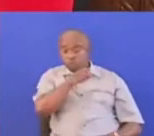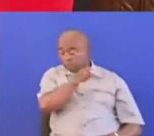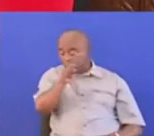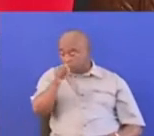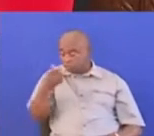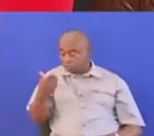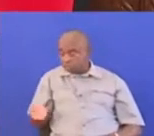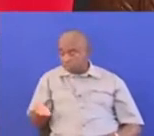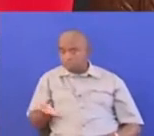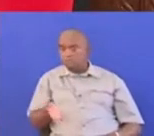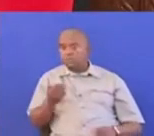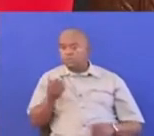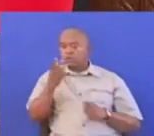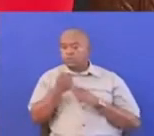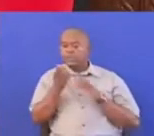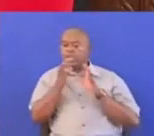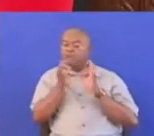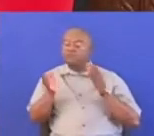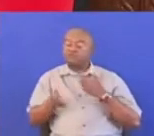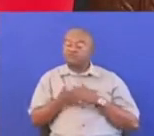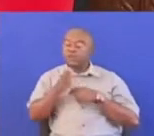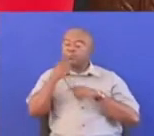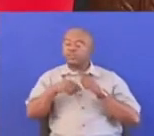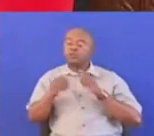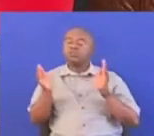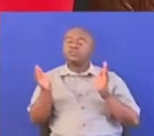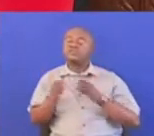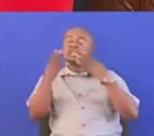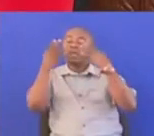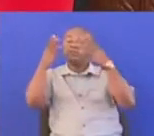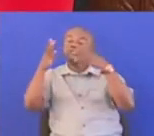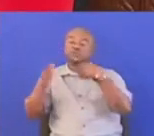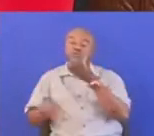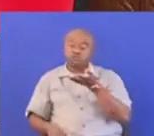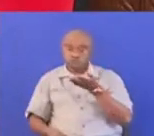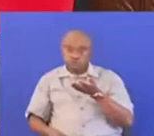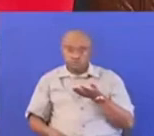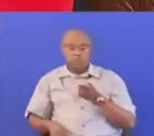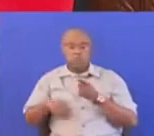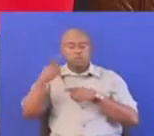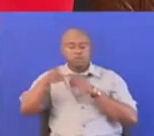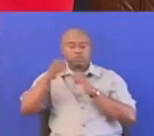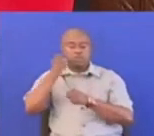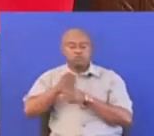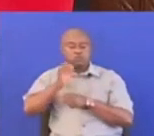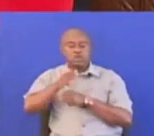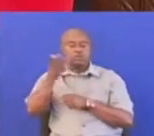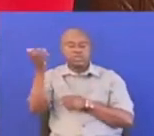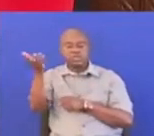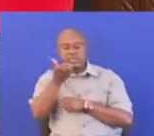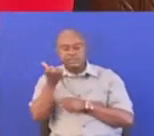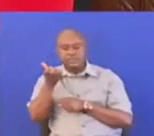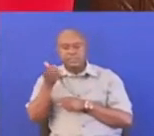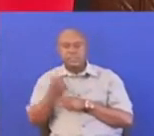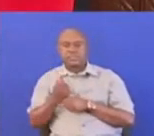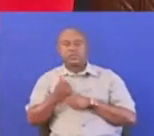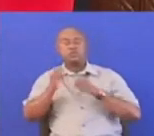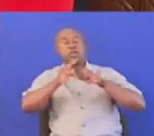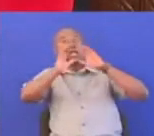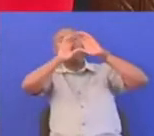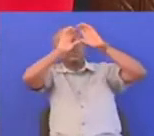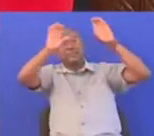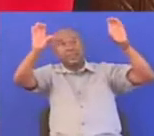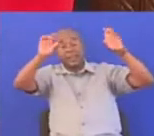hilo wataweza kupata fursa za kuingia kwenye hifadhi, wataweza kuenda kufanya shughuli zao za kijamii kama kutundika